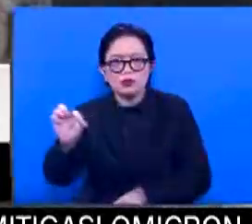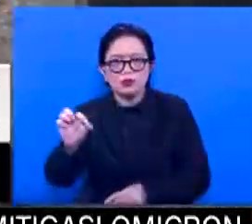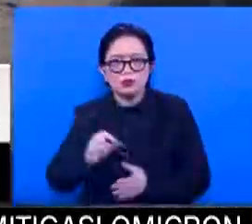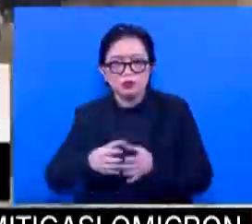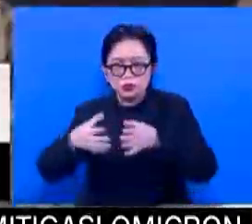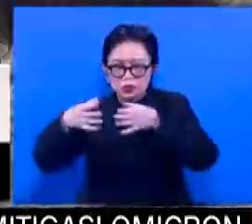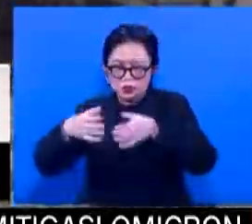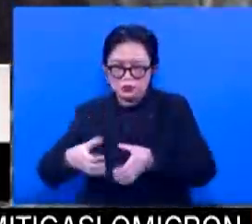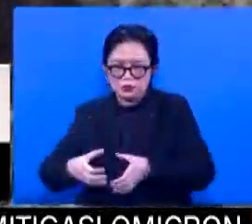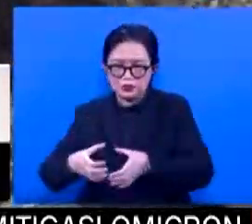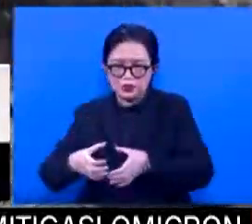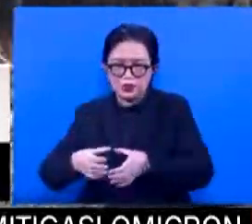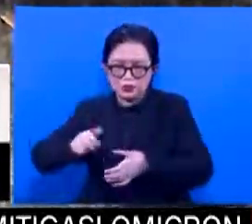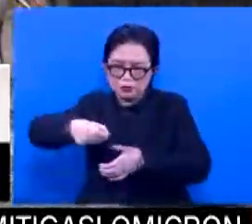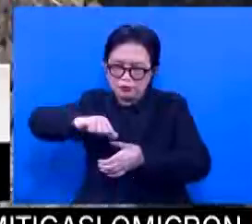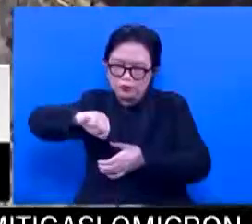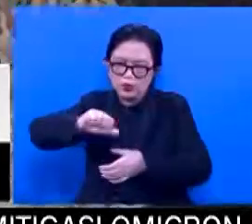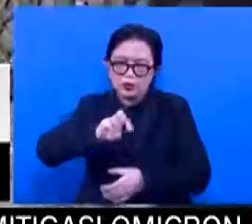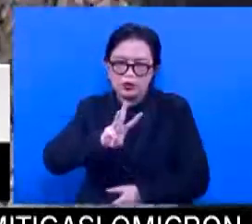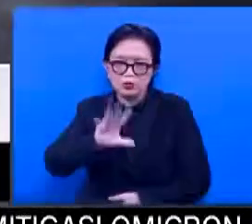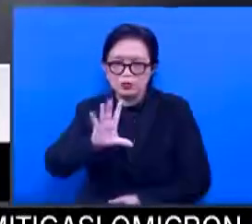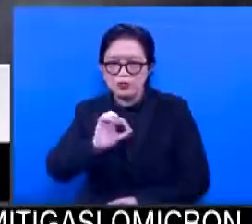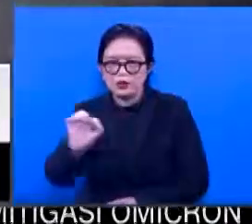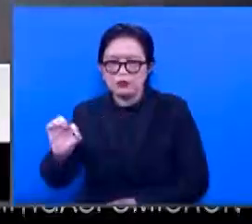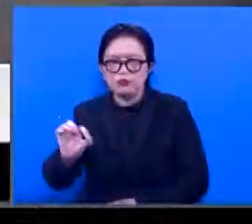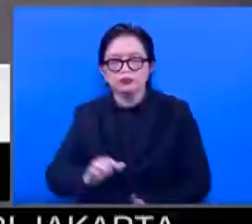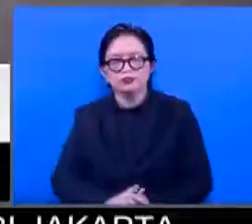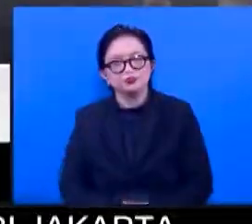besar Rp35.000 per plastik.